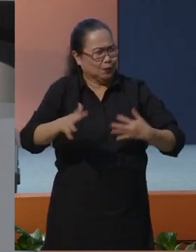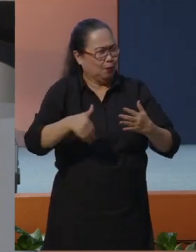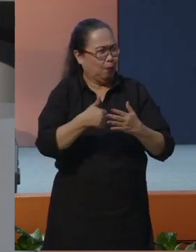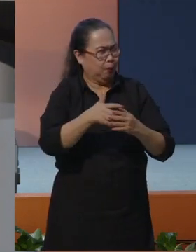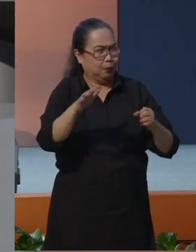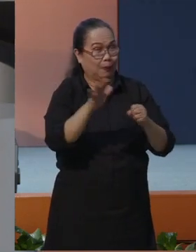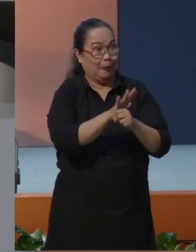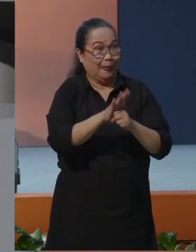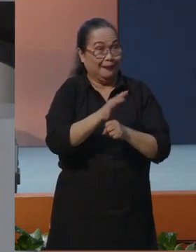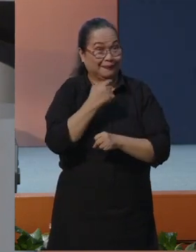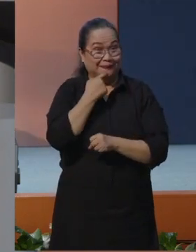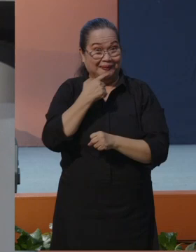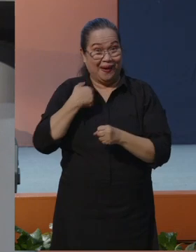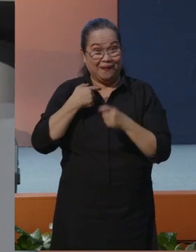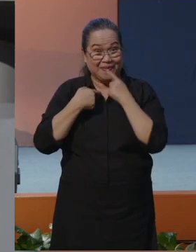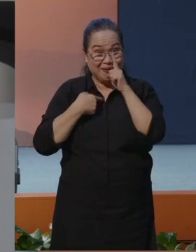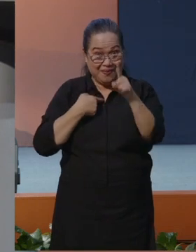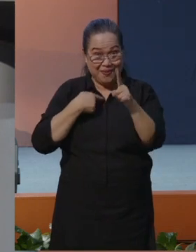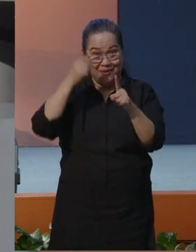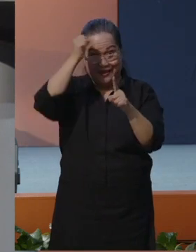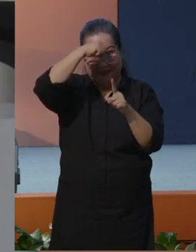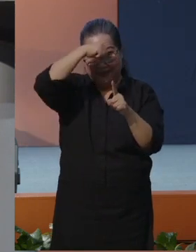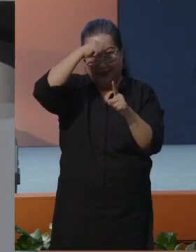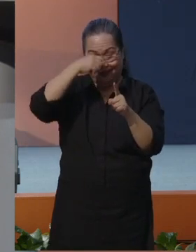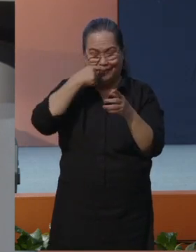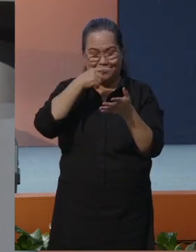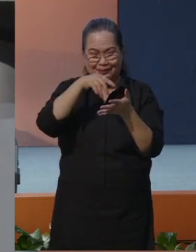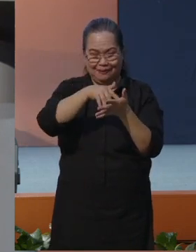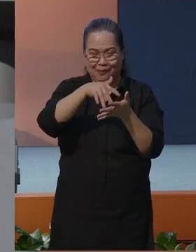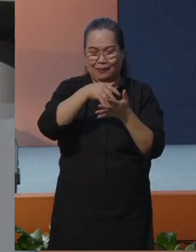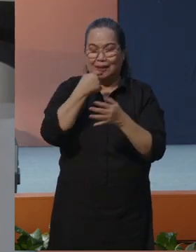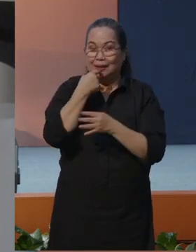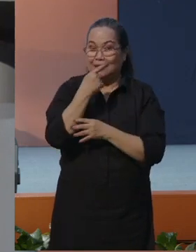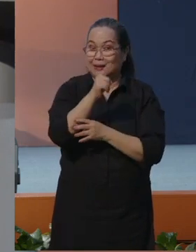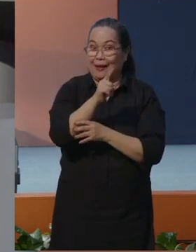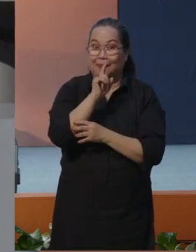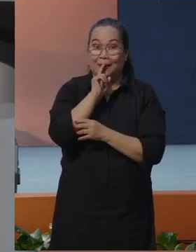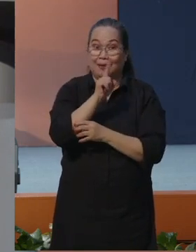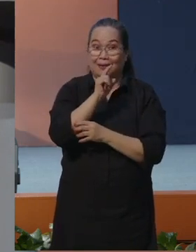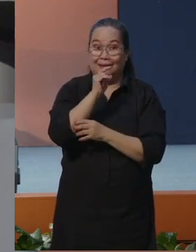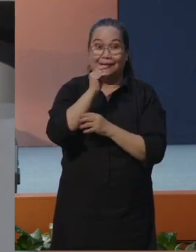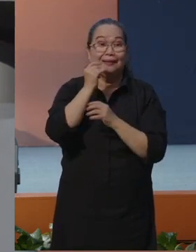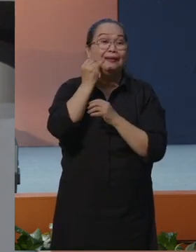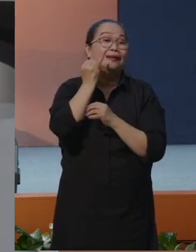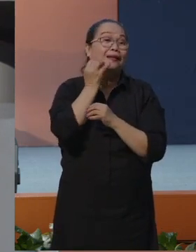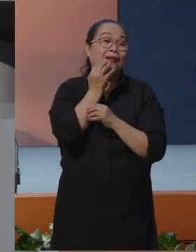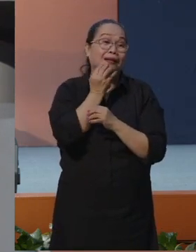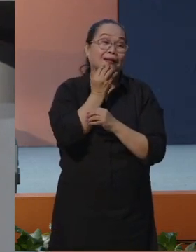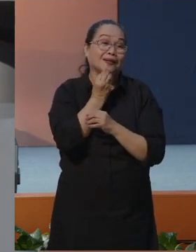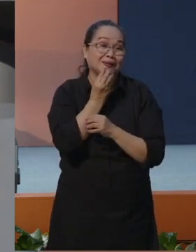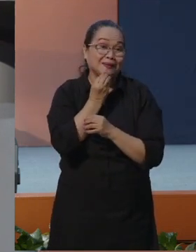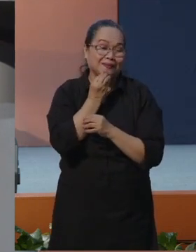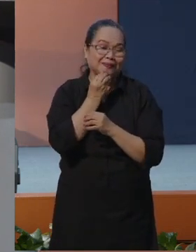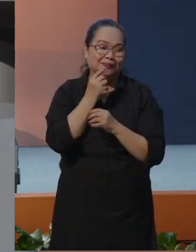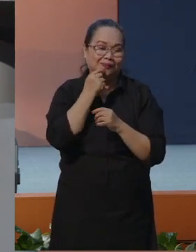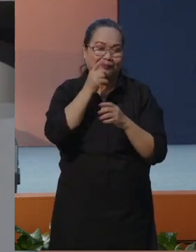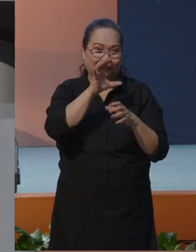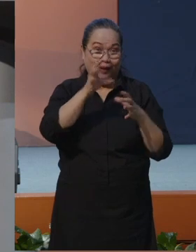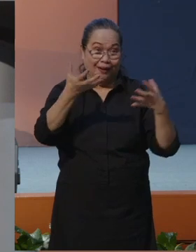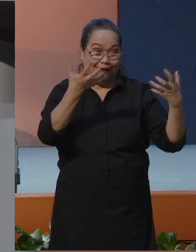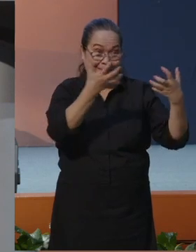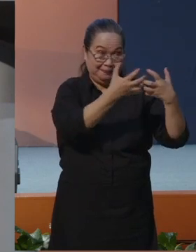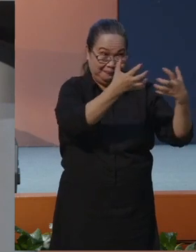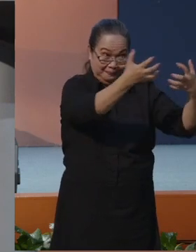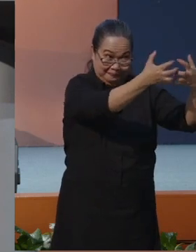ni Dr. Constable, according to Josephus, yung Jewish historian po, the combined armies of